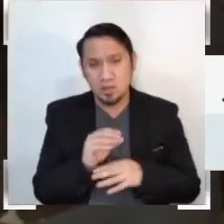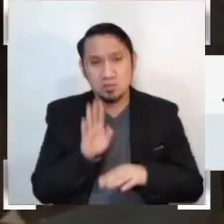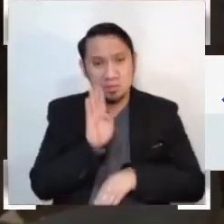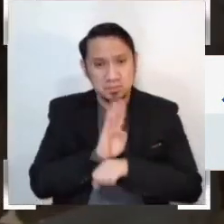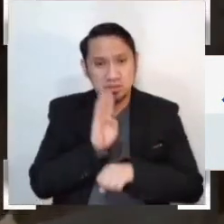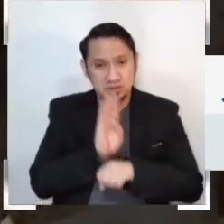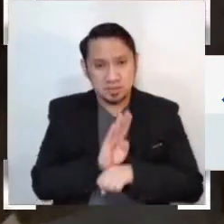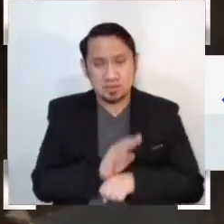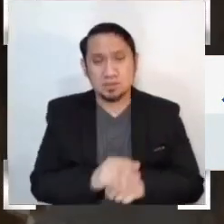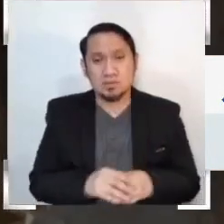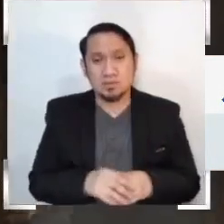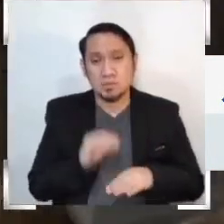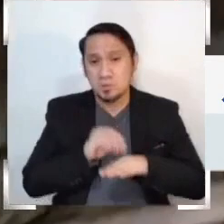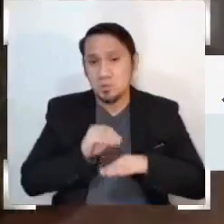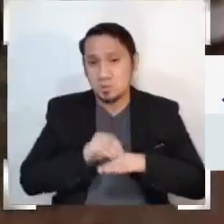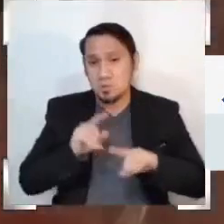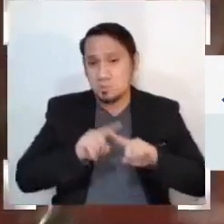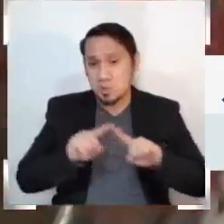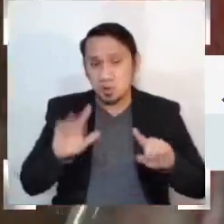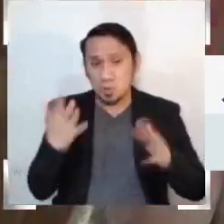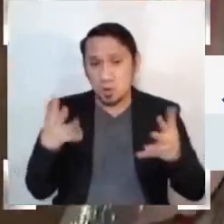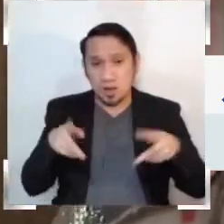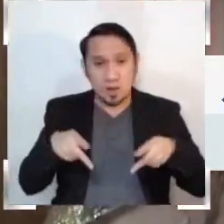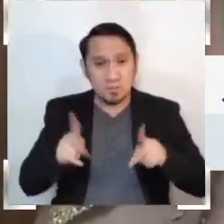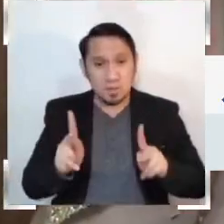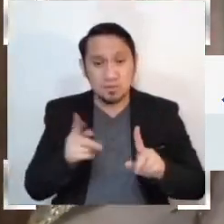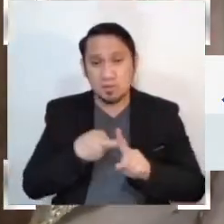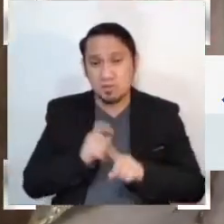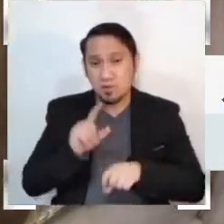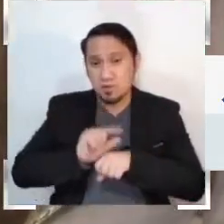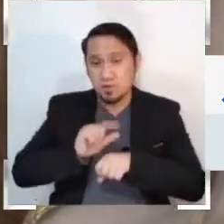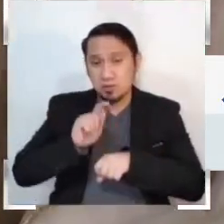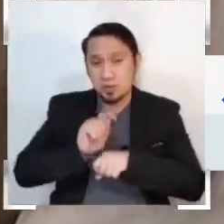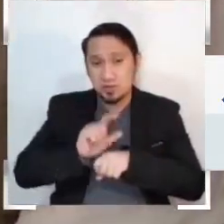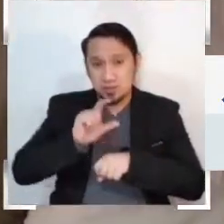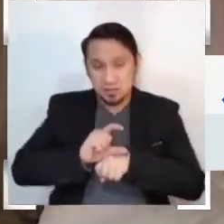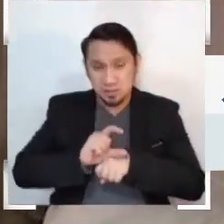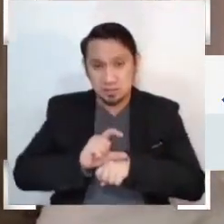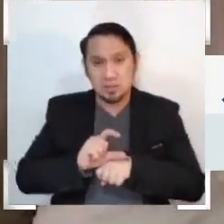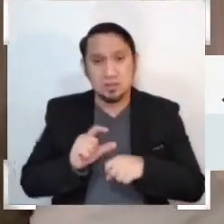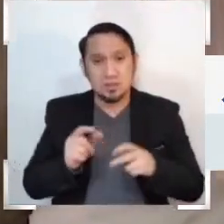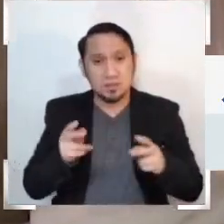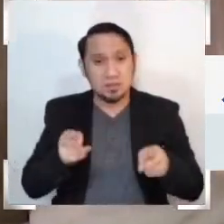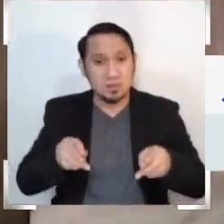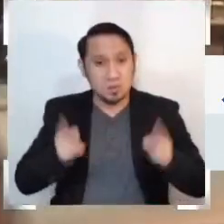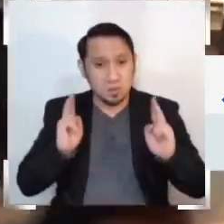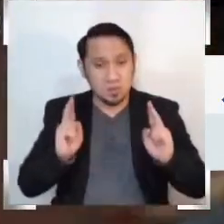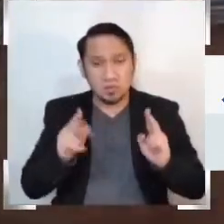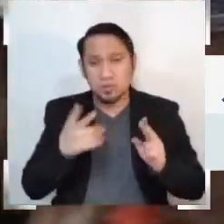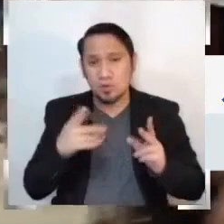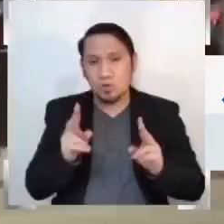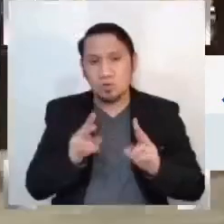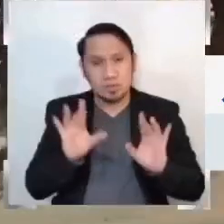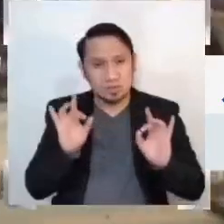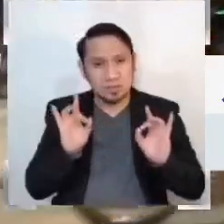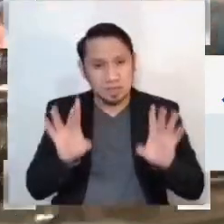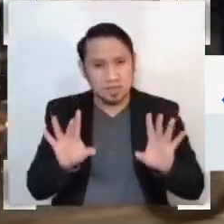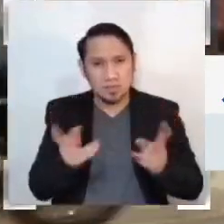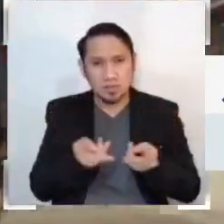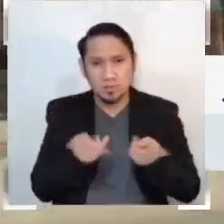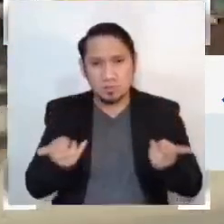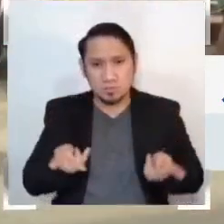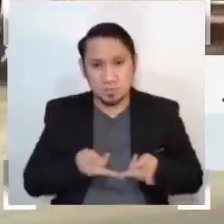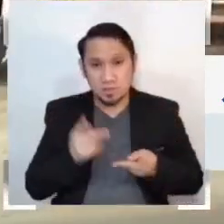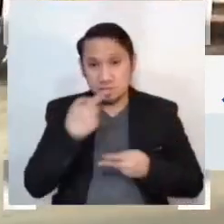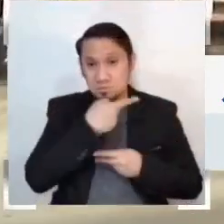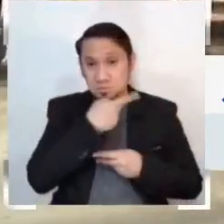pero wala silang nakuhang permit mula sa Taguig City Hall para rito. Talagang delikado nga raw ang lugar dahil may mga